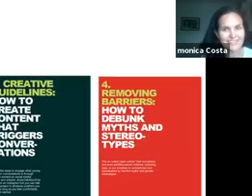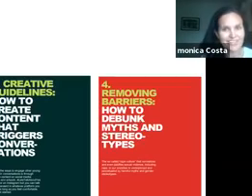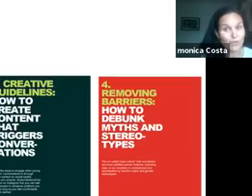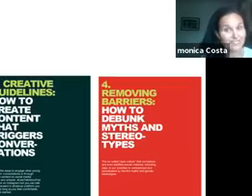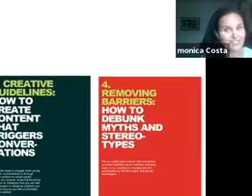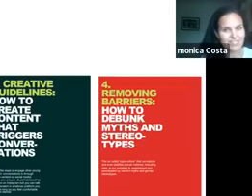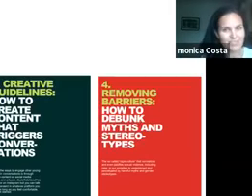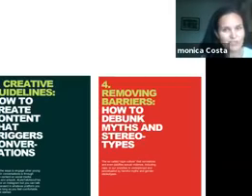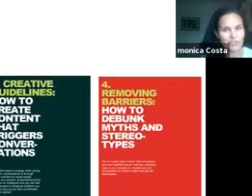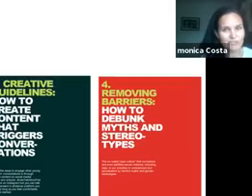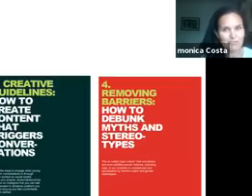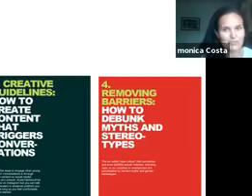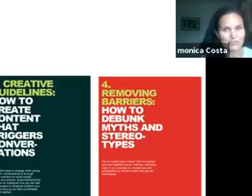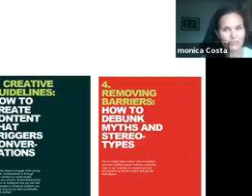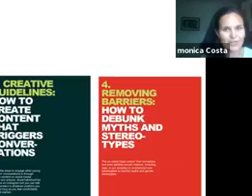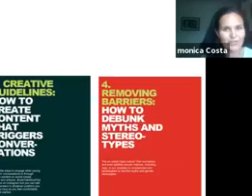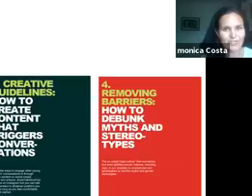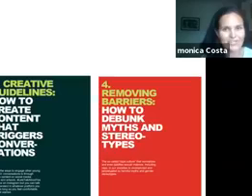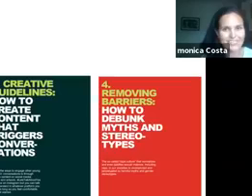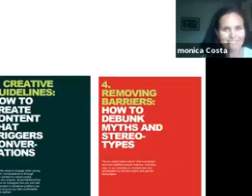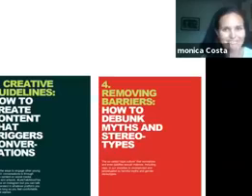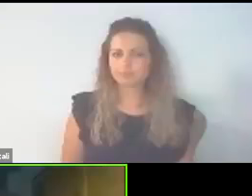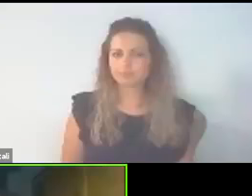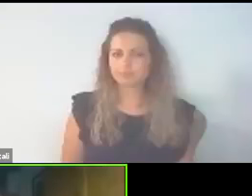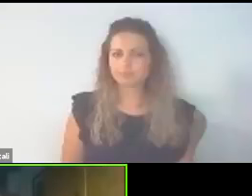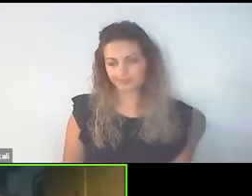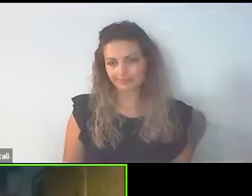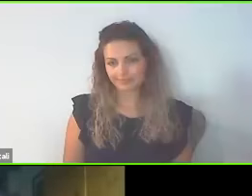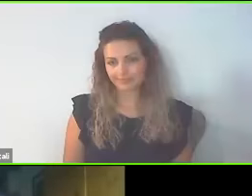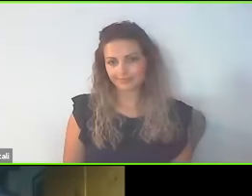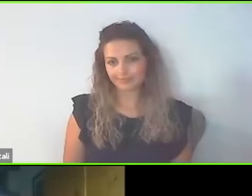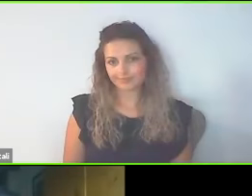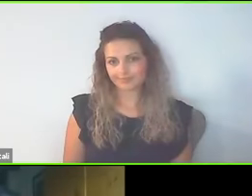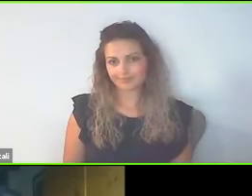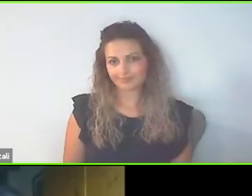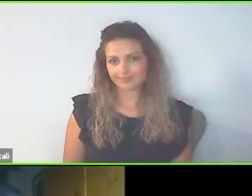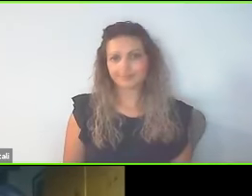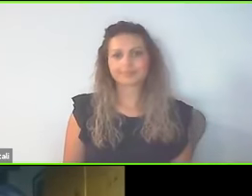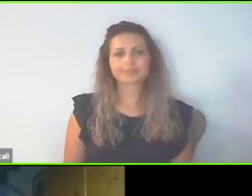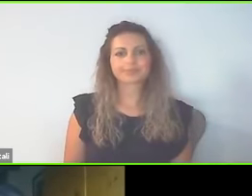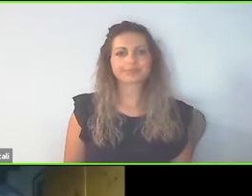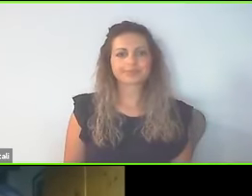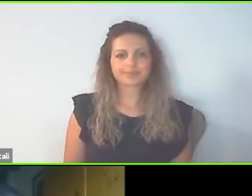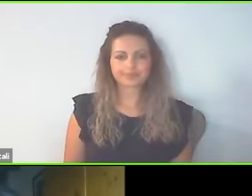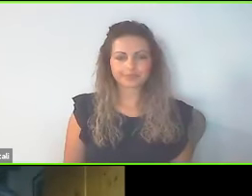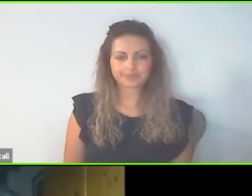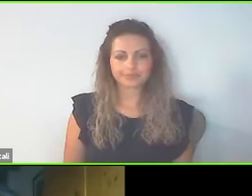answer questions if you have about what we are doing. Thank you very much.